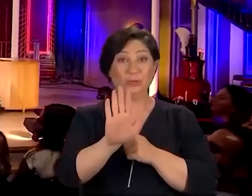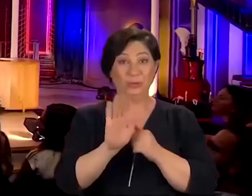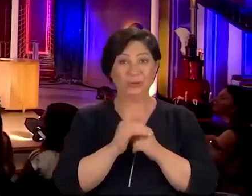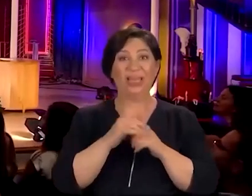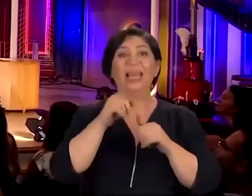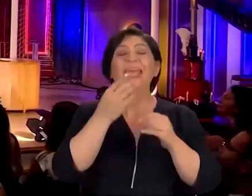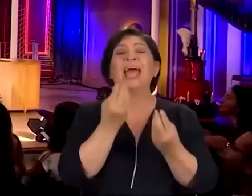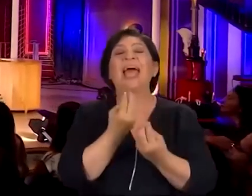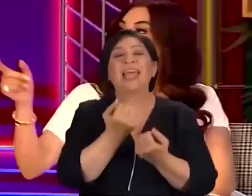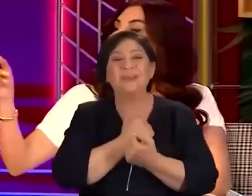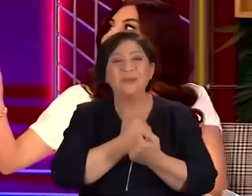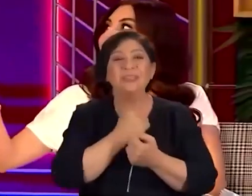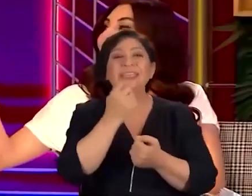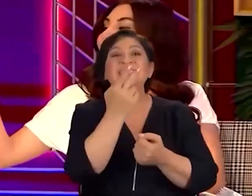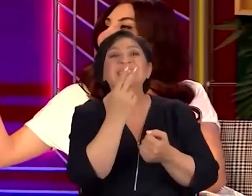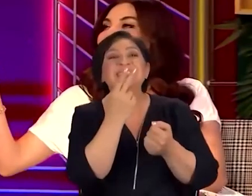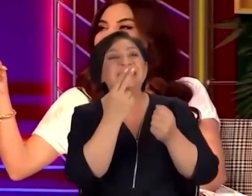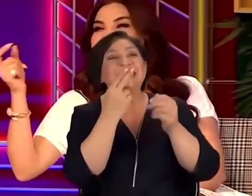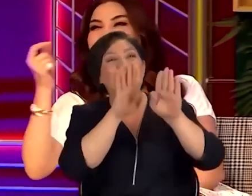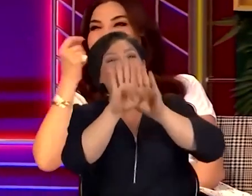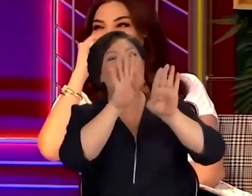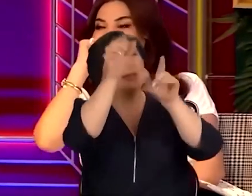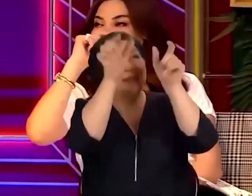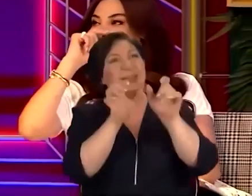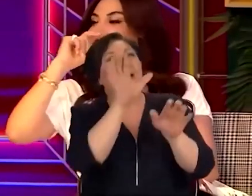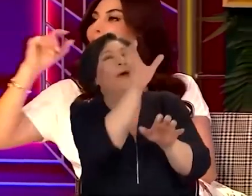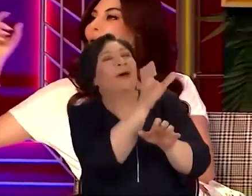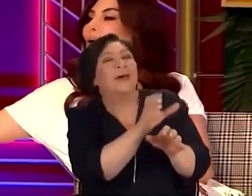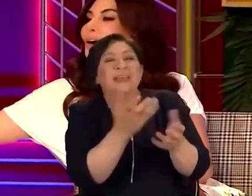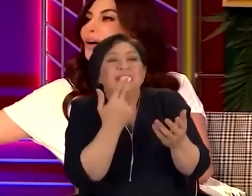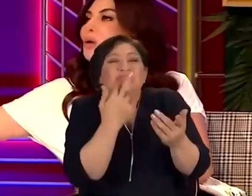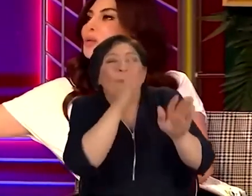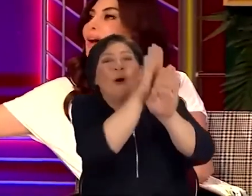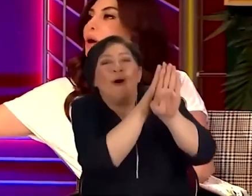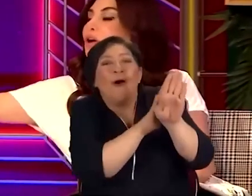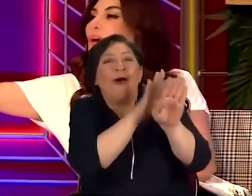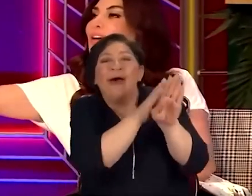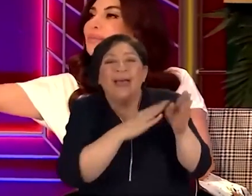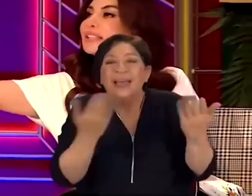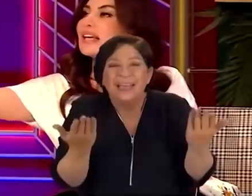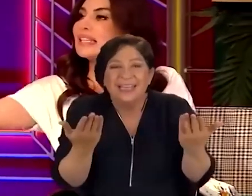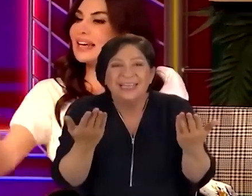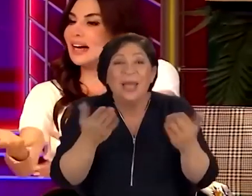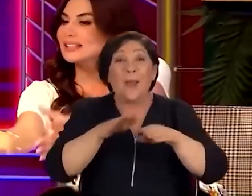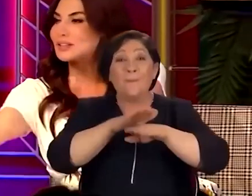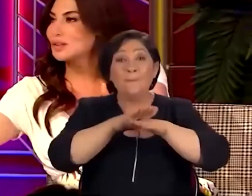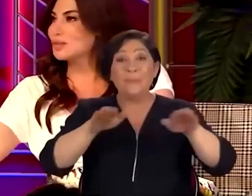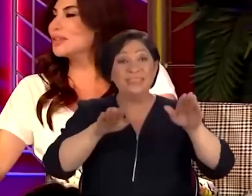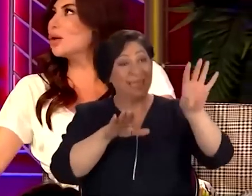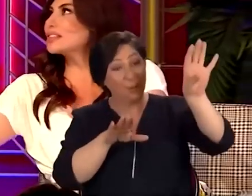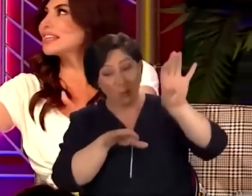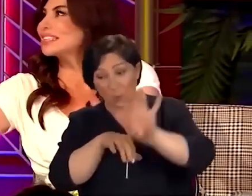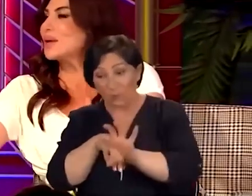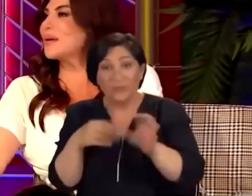Dur. Yavrum, kapının pervazını niye okşuyorsun? Ya camı niye okşuyorsun? Onu bırak. Çünkü okşamayı masaya niye